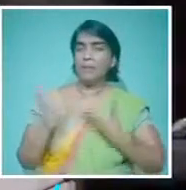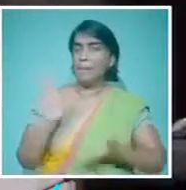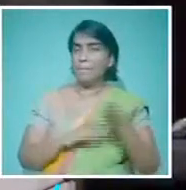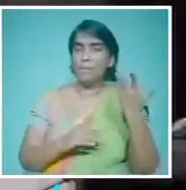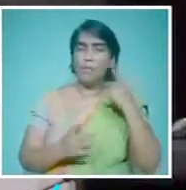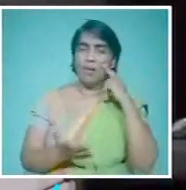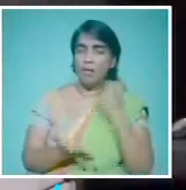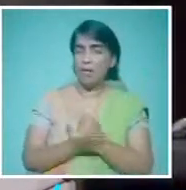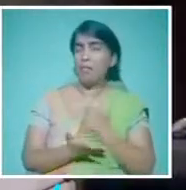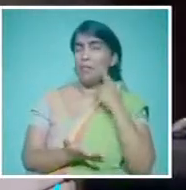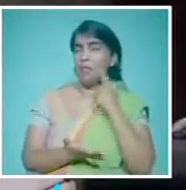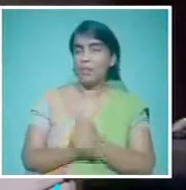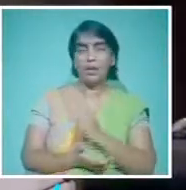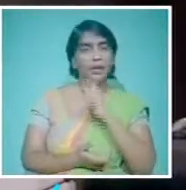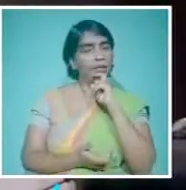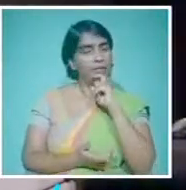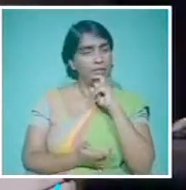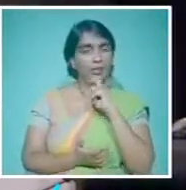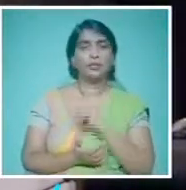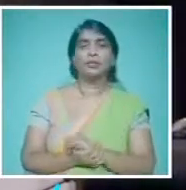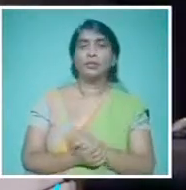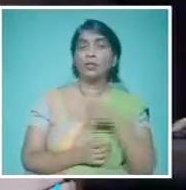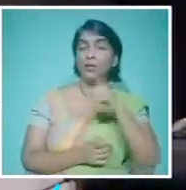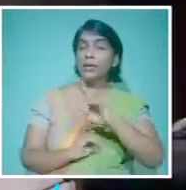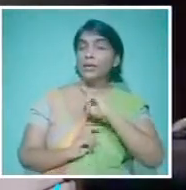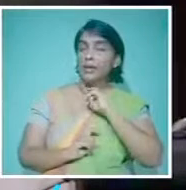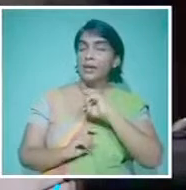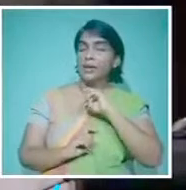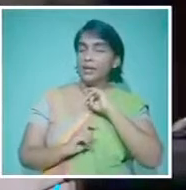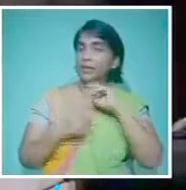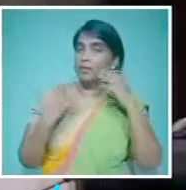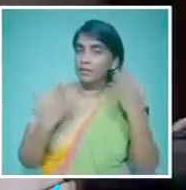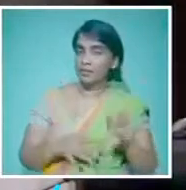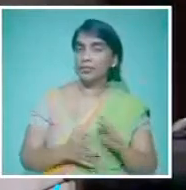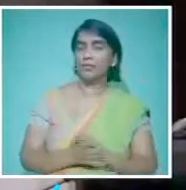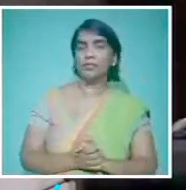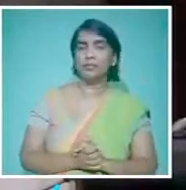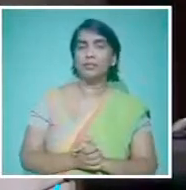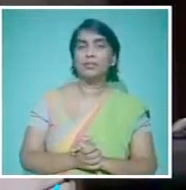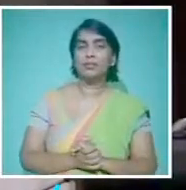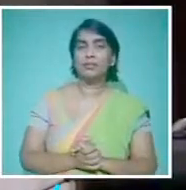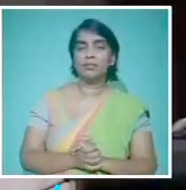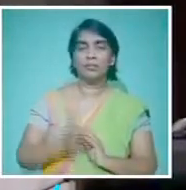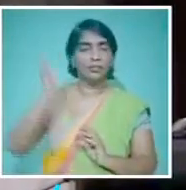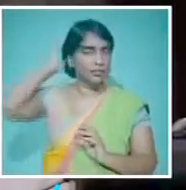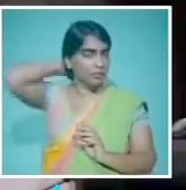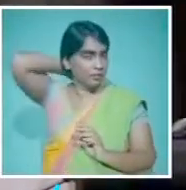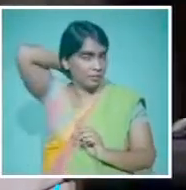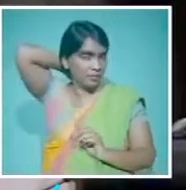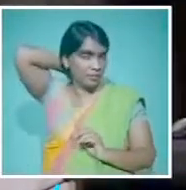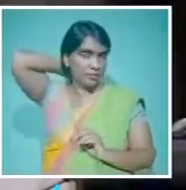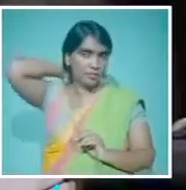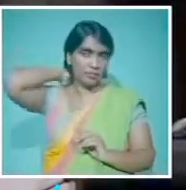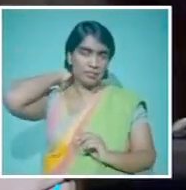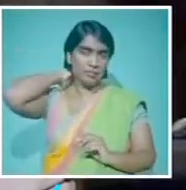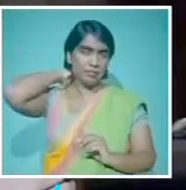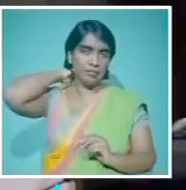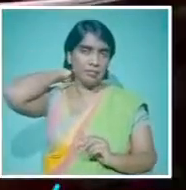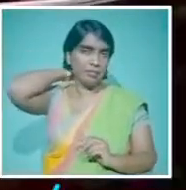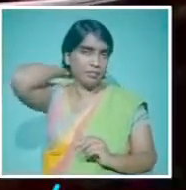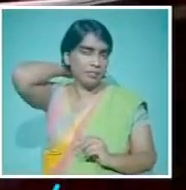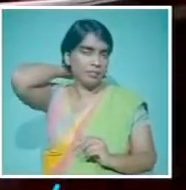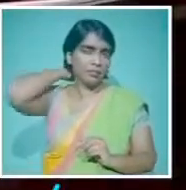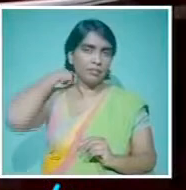බොහොම අමාරුයි කියලා කෑගැව්වා ඒ කෑගහලා කෑගහලා මට you have 2 more minutes